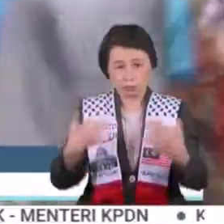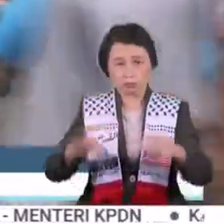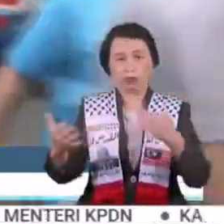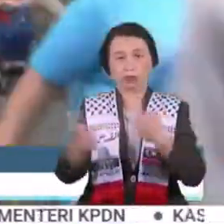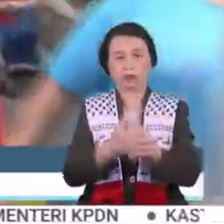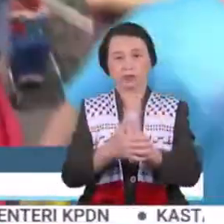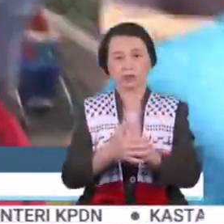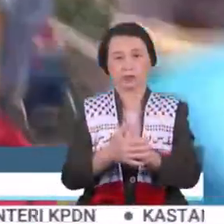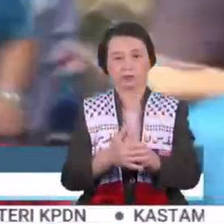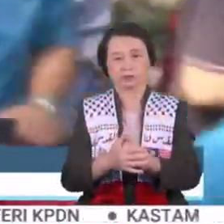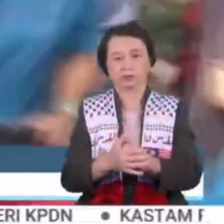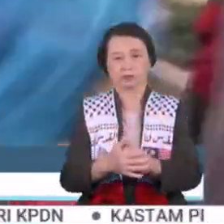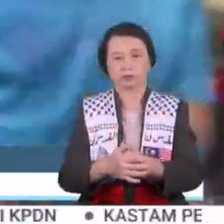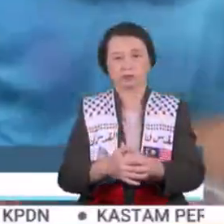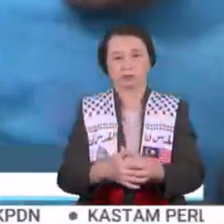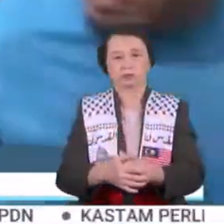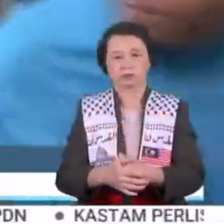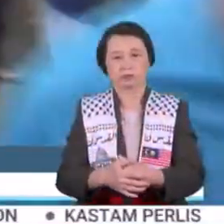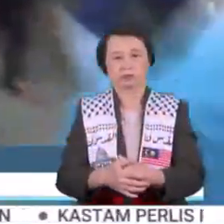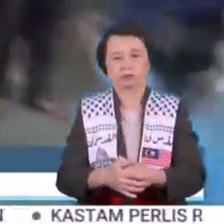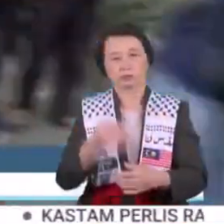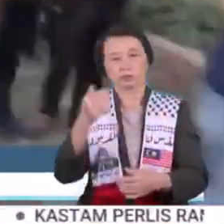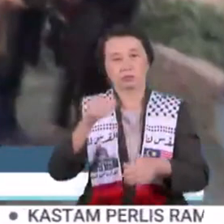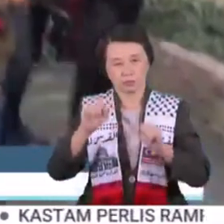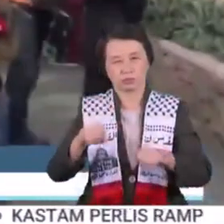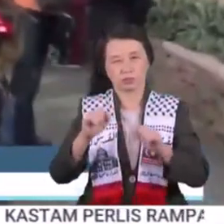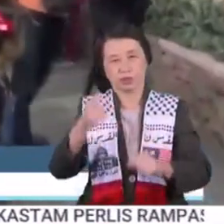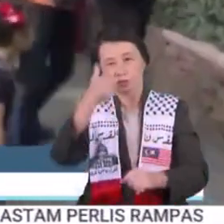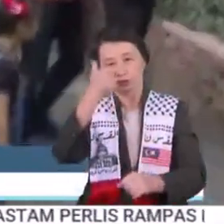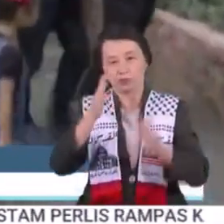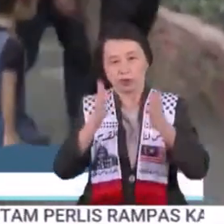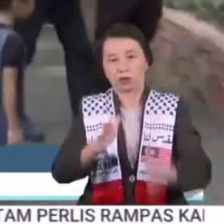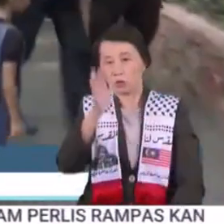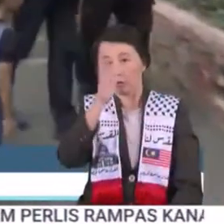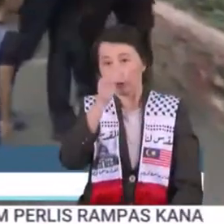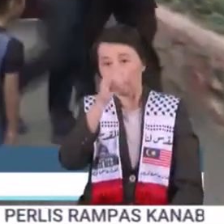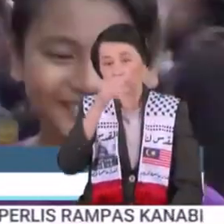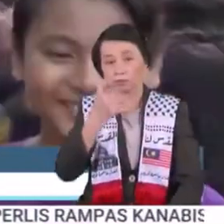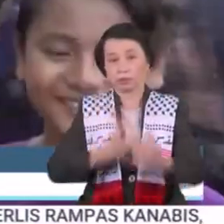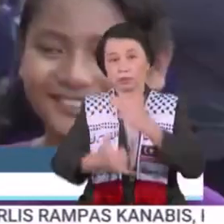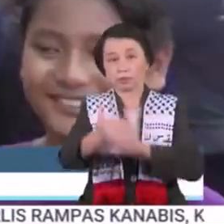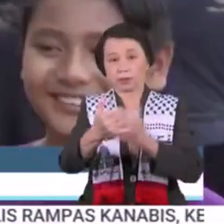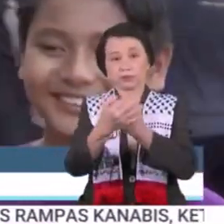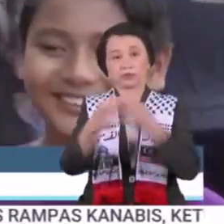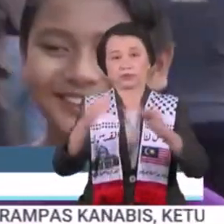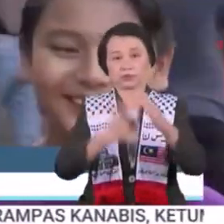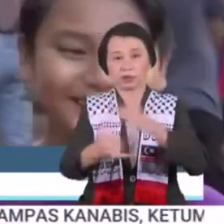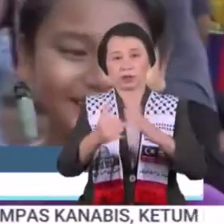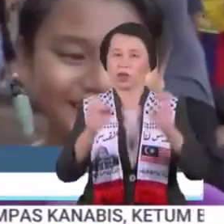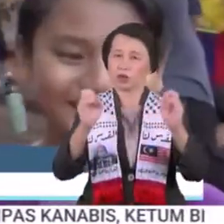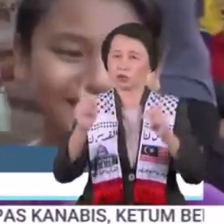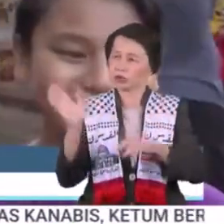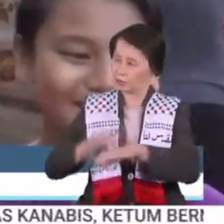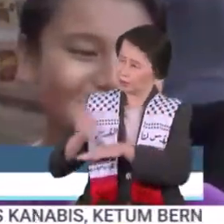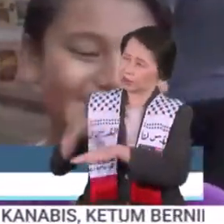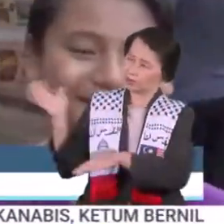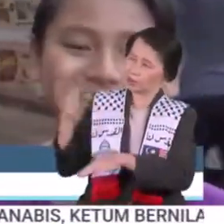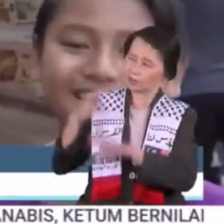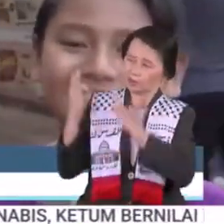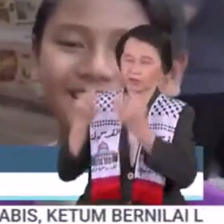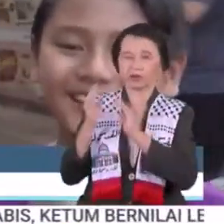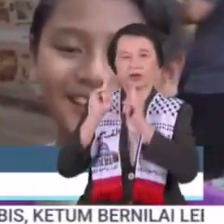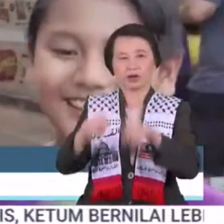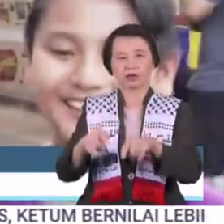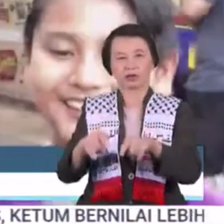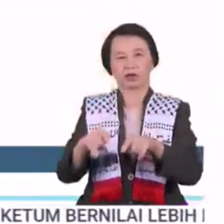Dah sampai. Sanggup. Pasal orang Melaka dah bagi free masuk, jadi ramai-ramai je lah. Kita